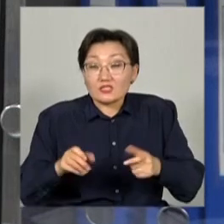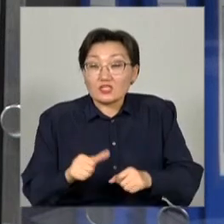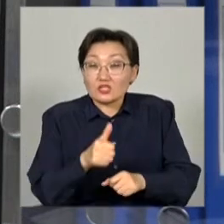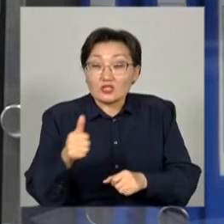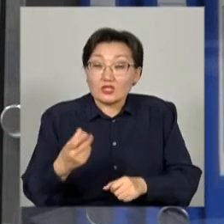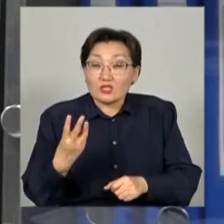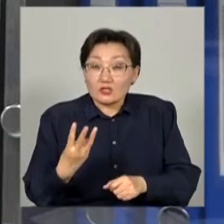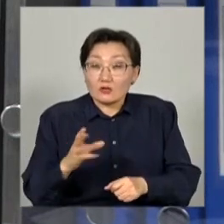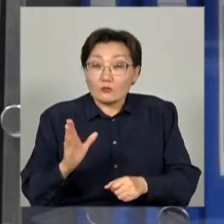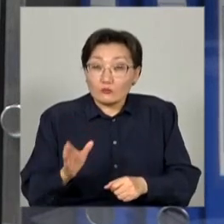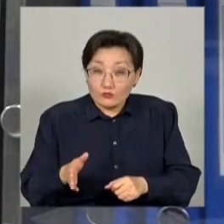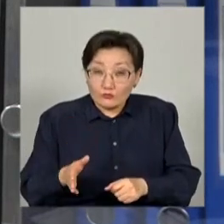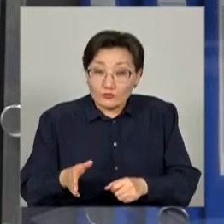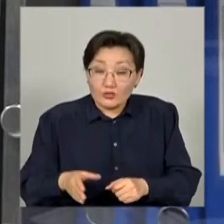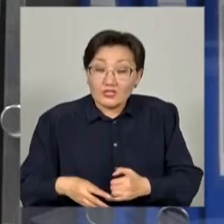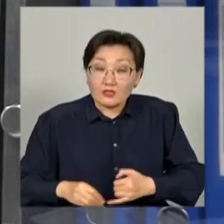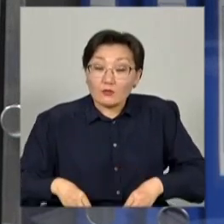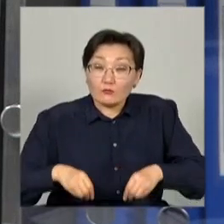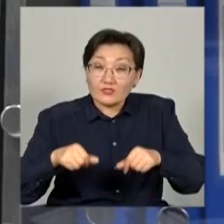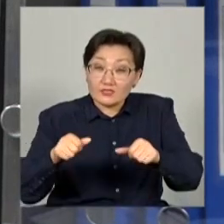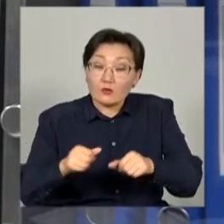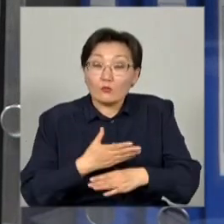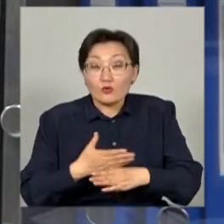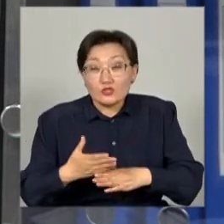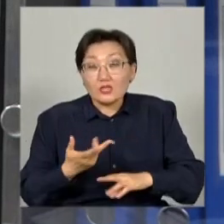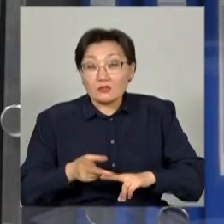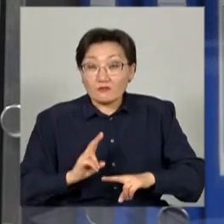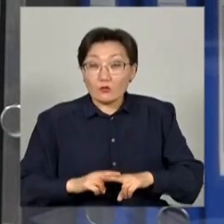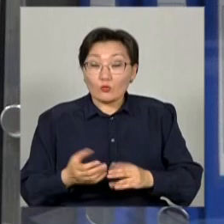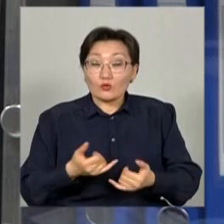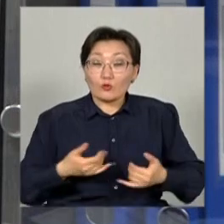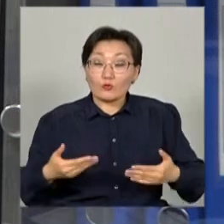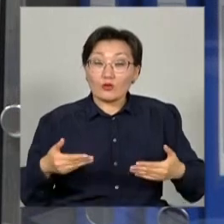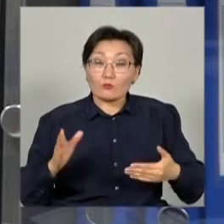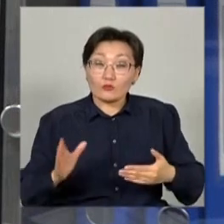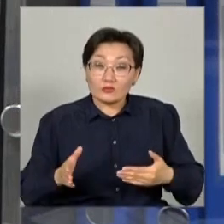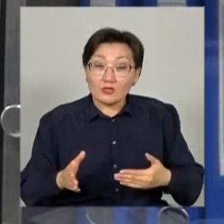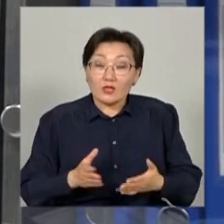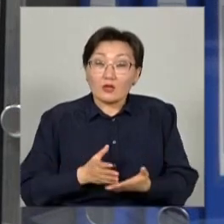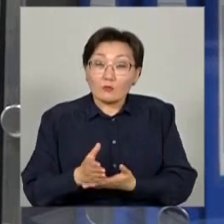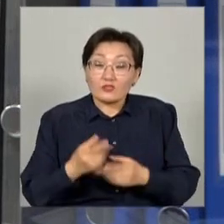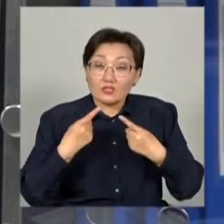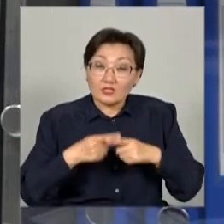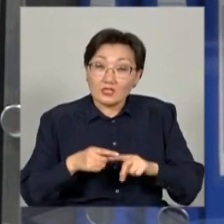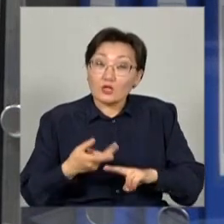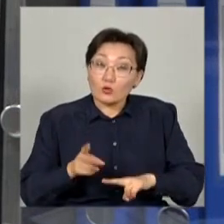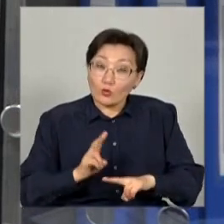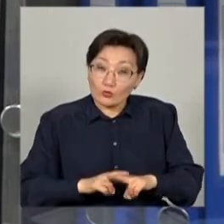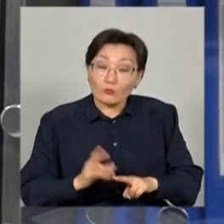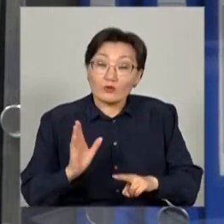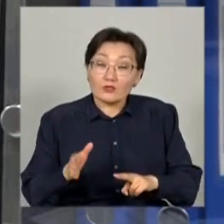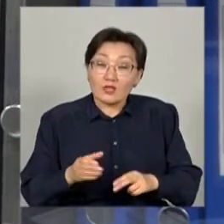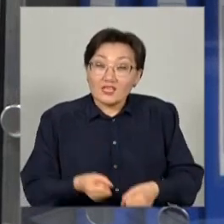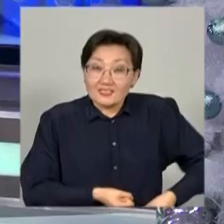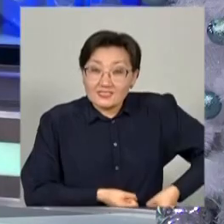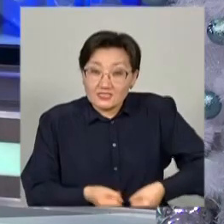три будет идет посыпка, после этого у нас будет выходить техника, которая будет